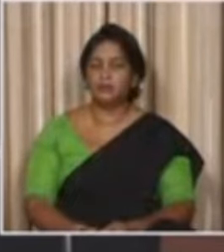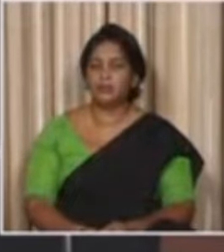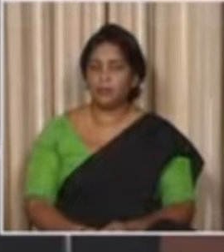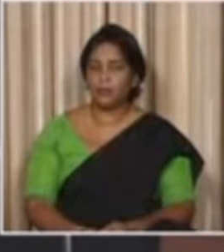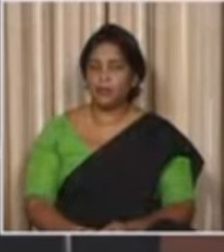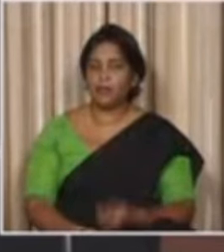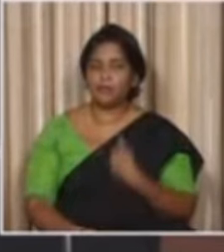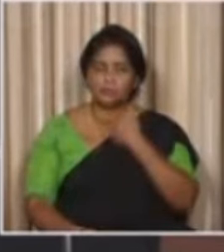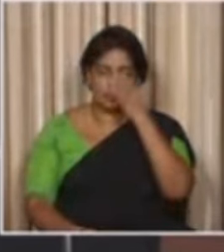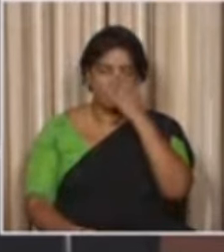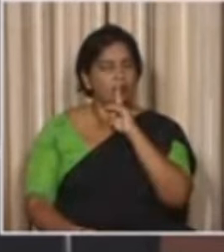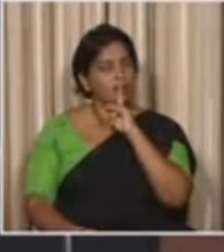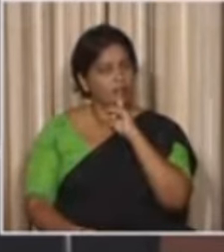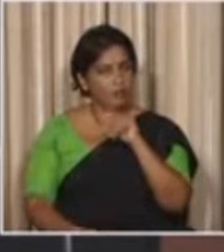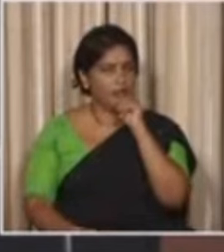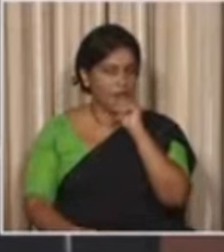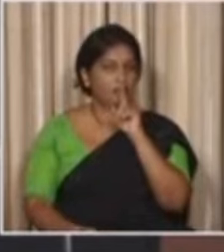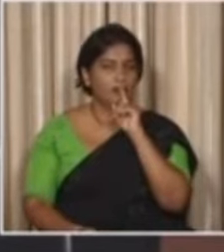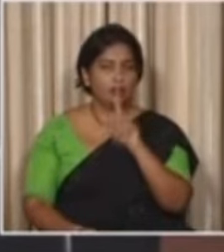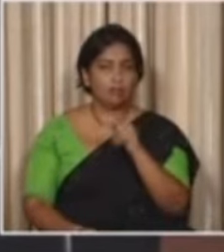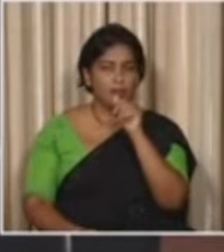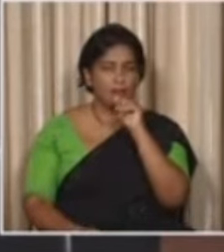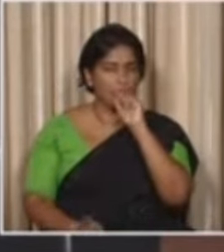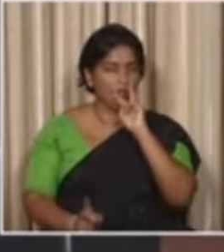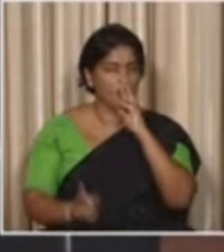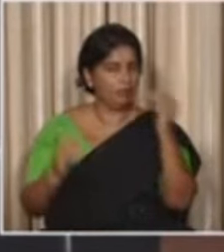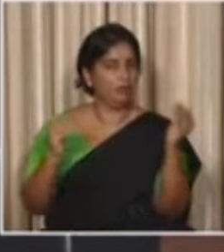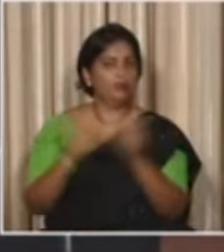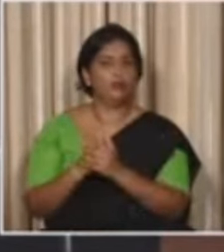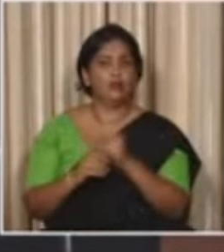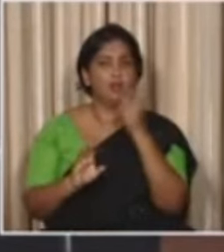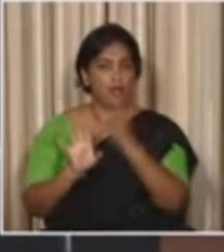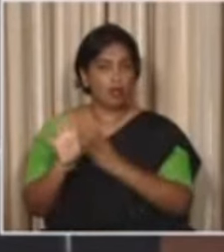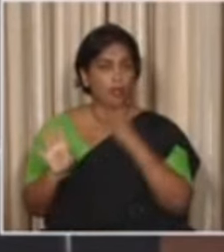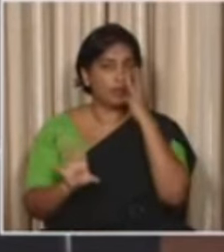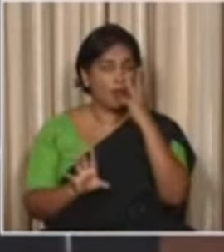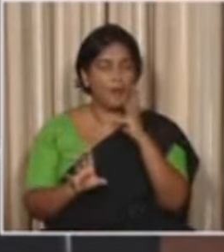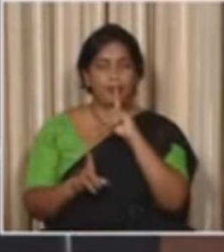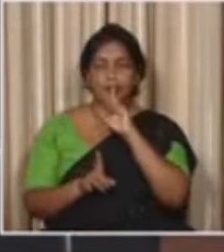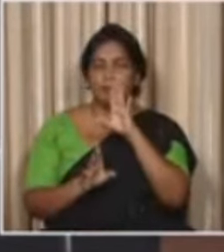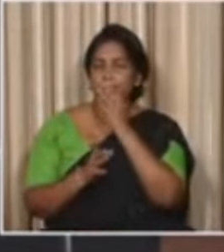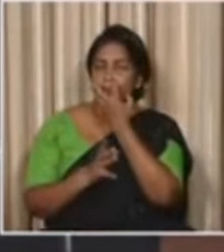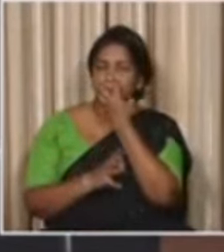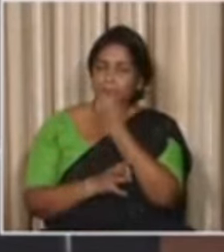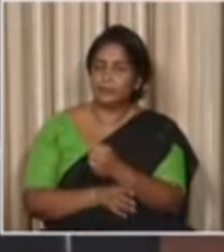මම අවංක ඔබතුමාට කියන්නේ මේගොල්ල කොලේ වහලා මොකද අවුරුදු 3ක් මේගොල්ල කොලේ වැහුවා